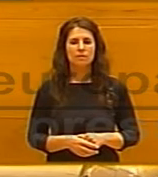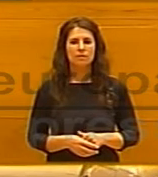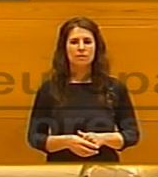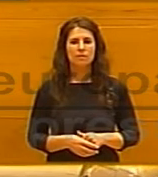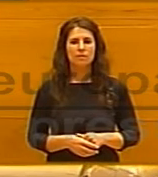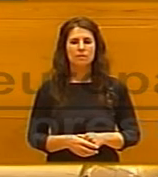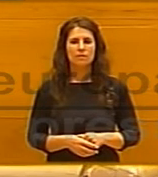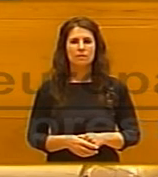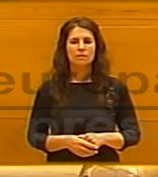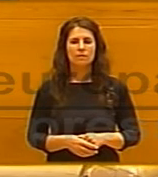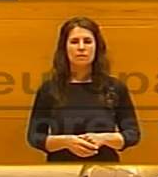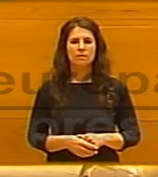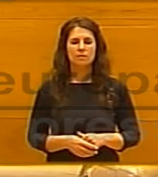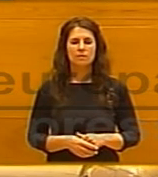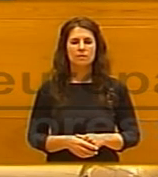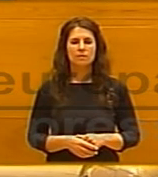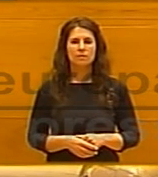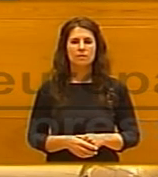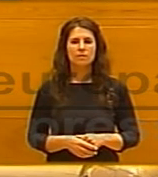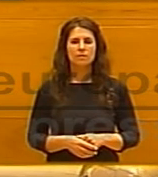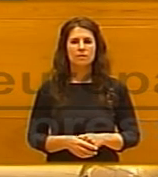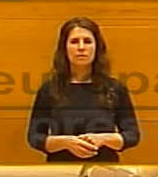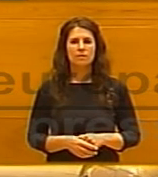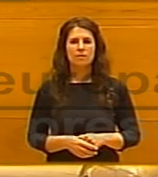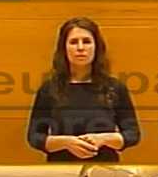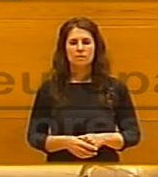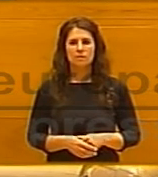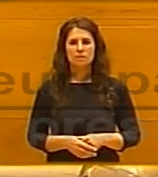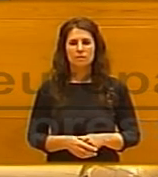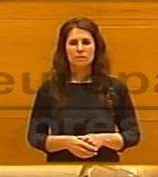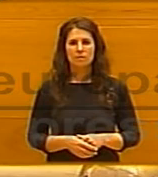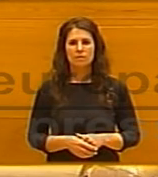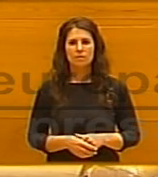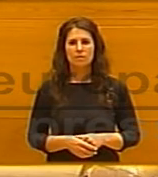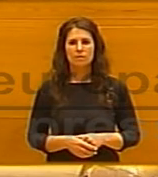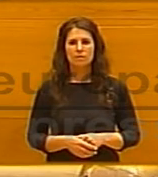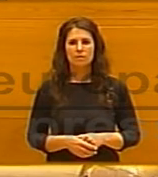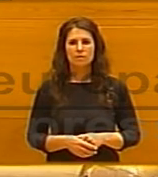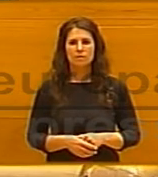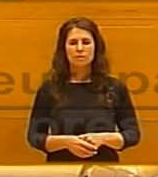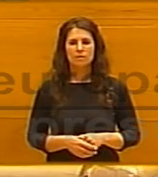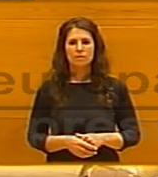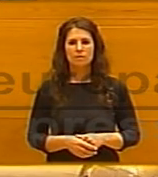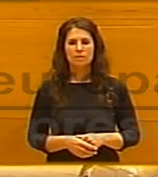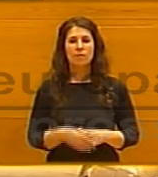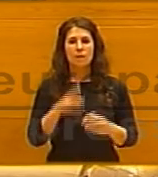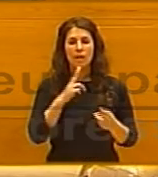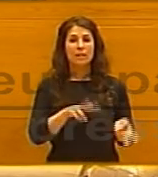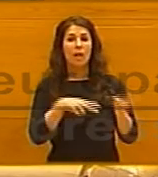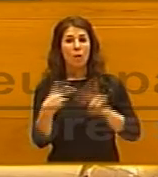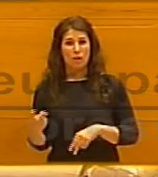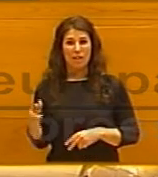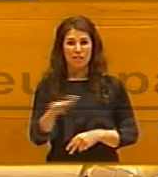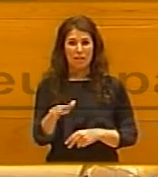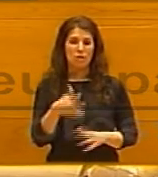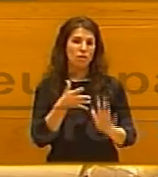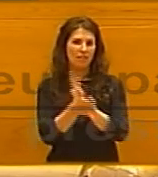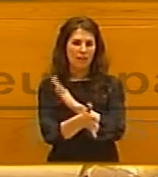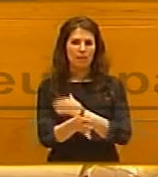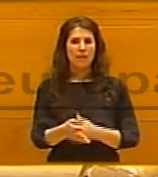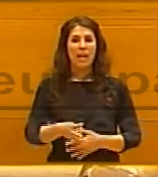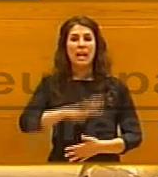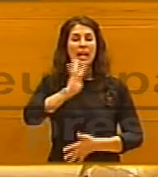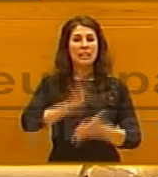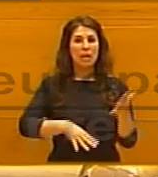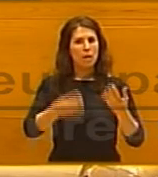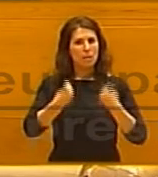llibertat. Catalans, tot això és nostre, agafem-ho i caminem. La traducció en castellana és Catalunya és la